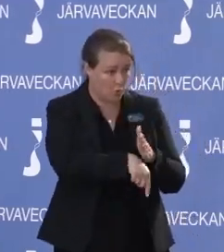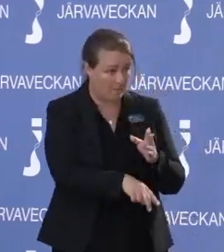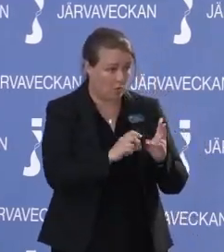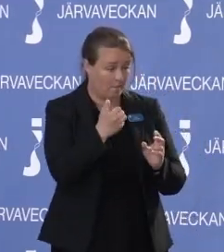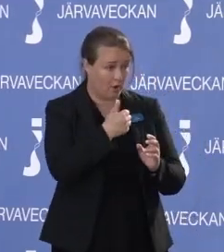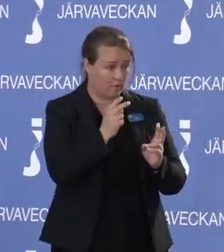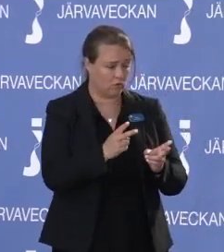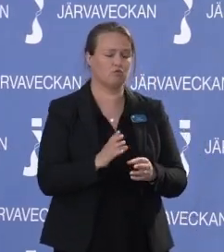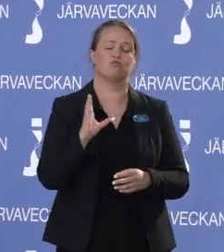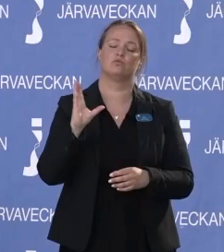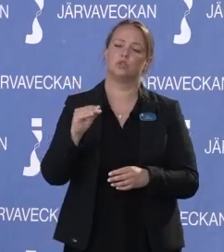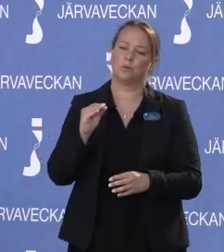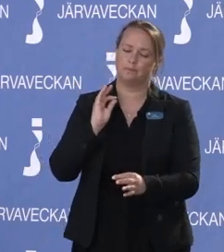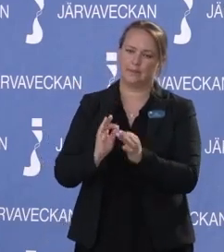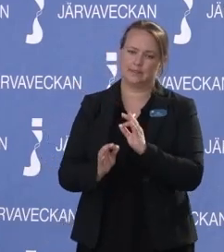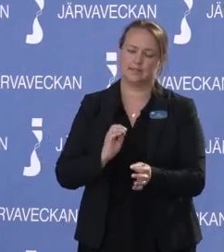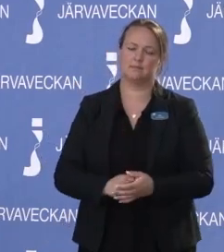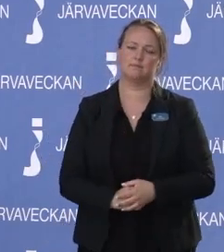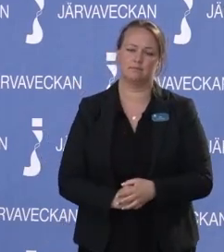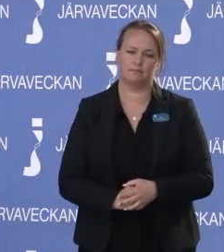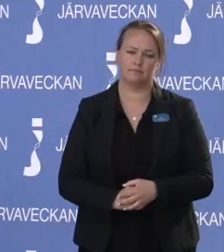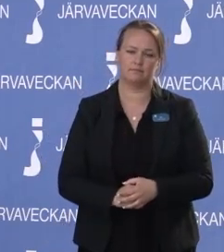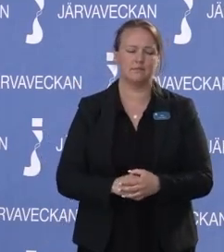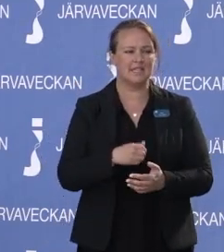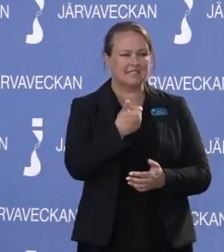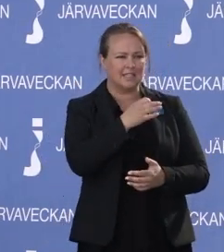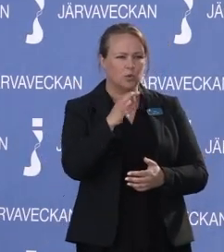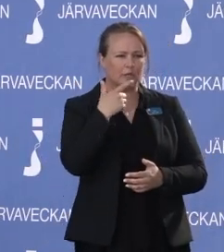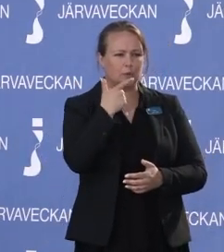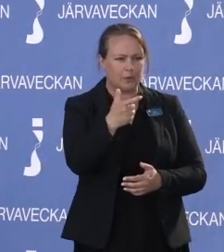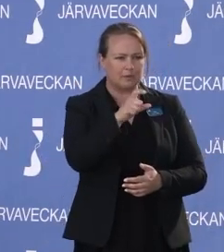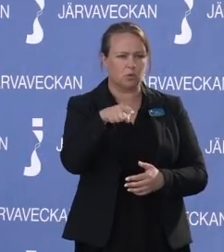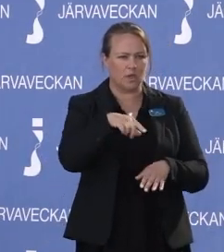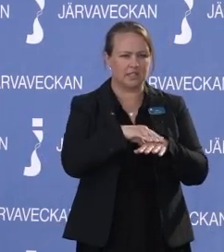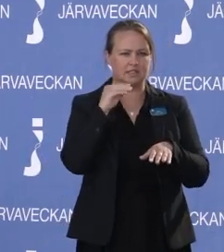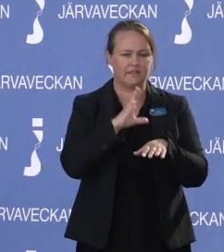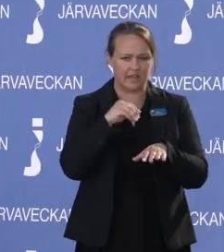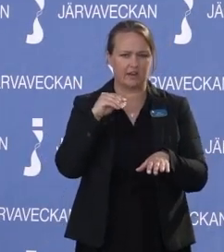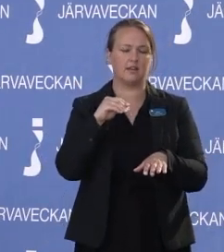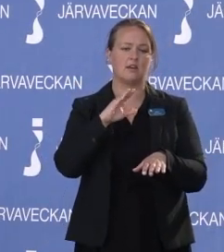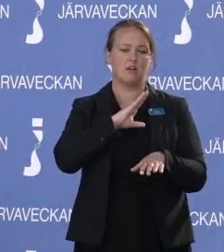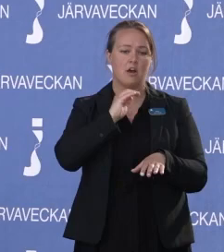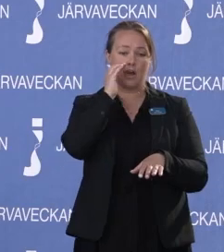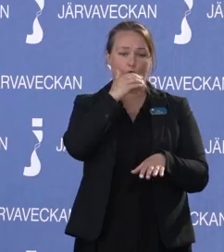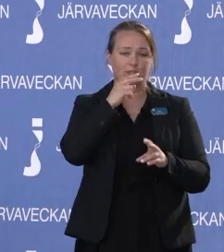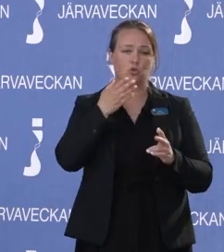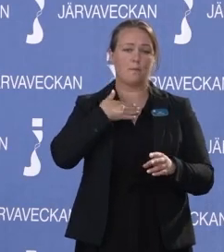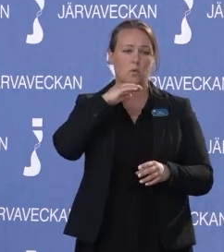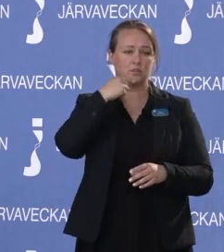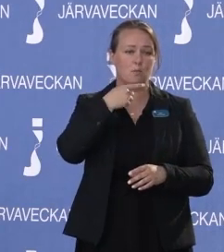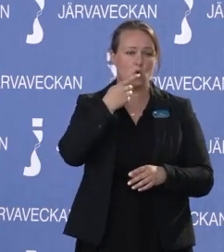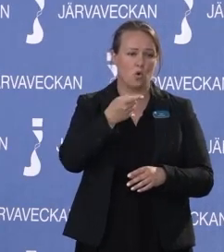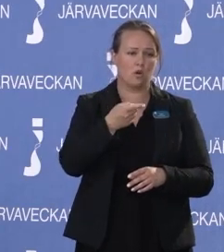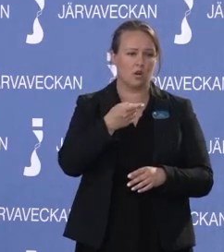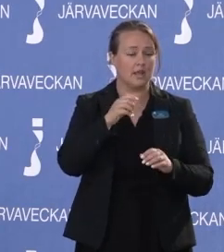Ja, men precis. Exakt. Mm. Det är 600 000 personer i Sverige som har arabiska som modersmål. Det borde ju